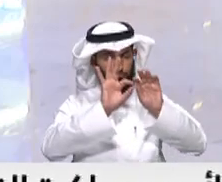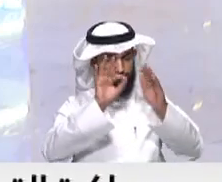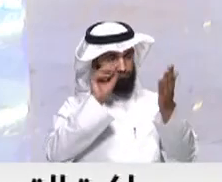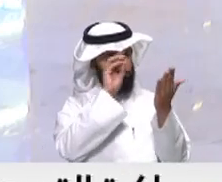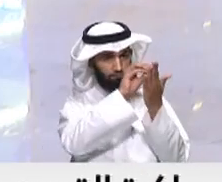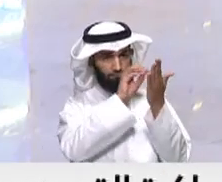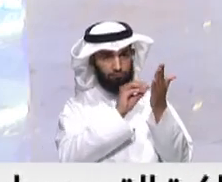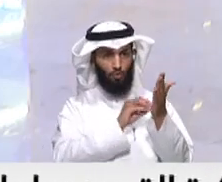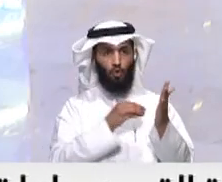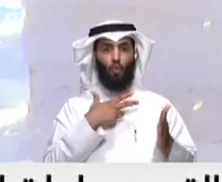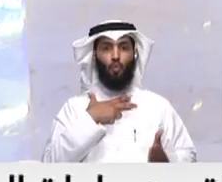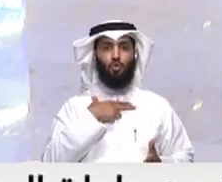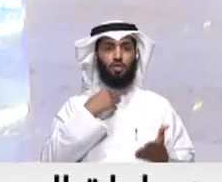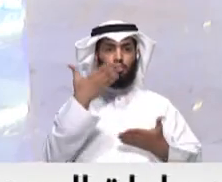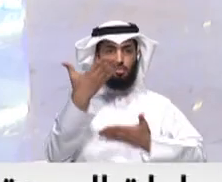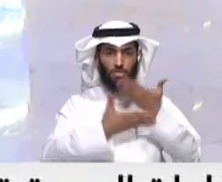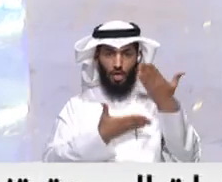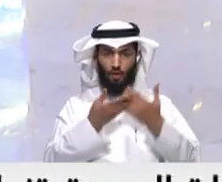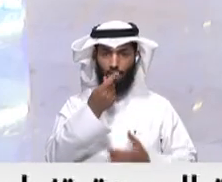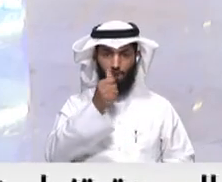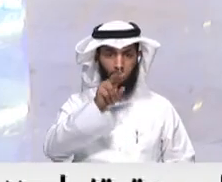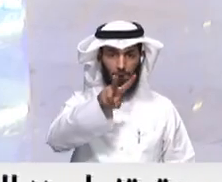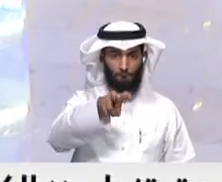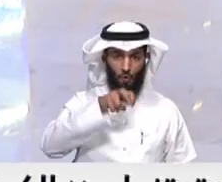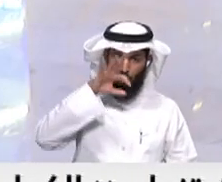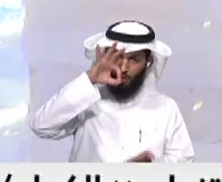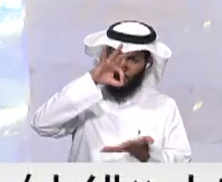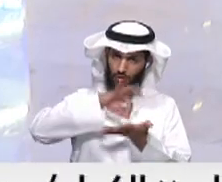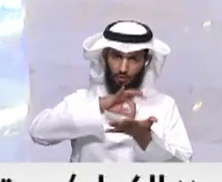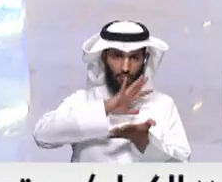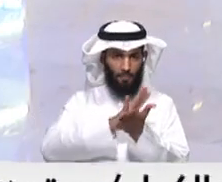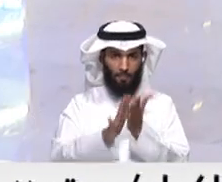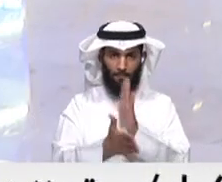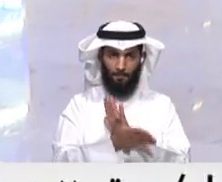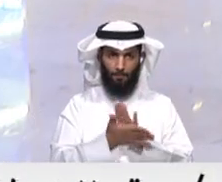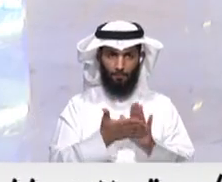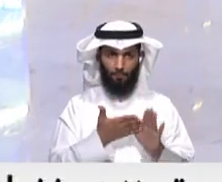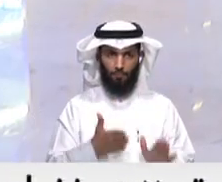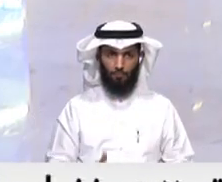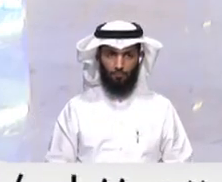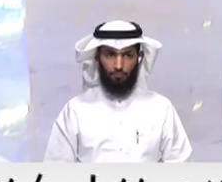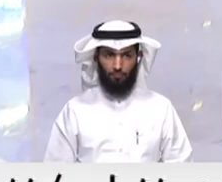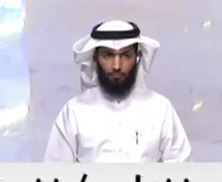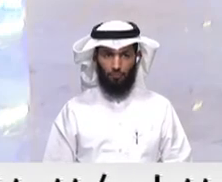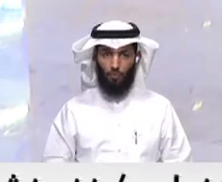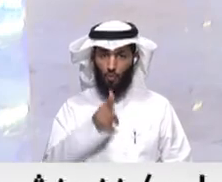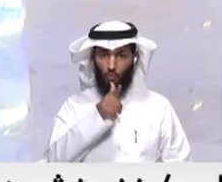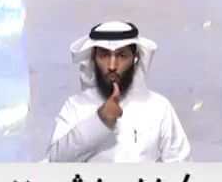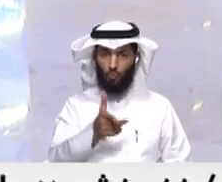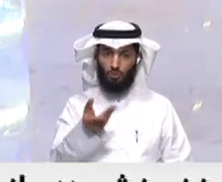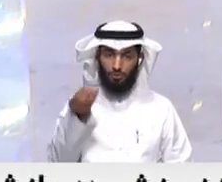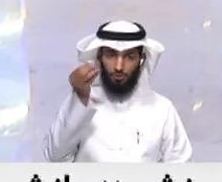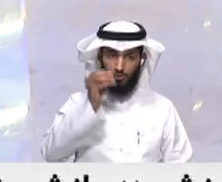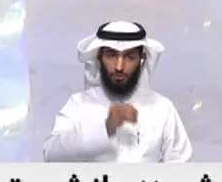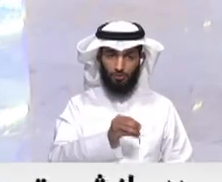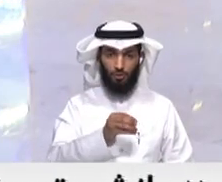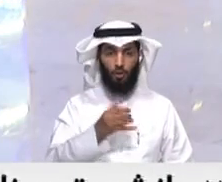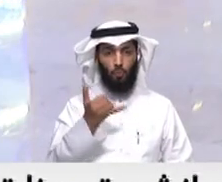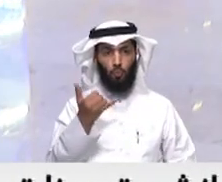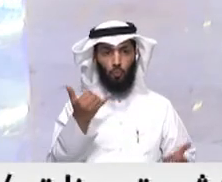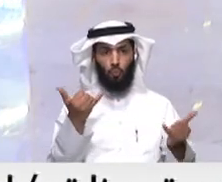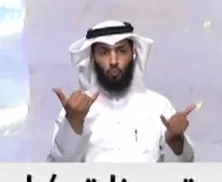وزاره التجاره لا تاخذ ايه رسوم على المستهلك احد اهم كذلك انوه ان ضروري